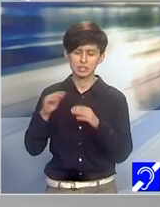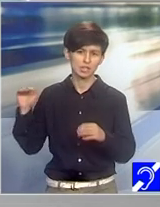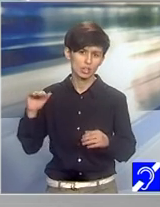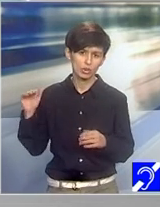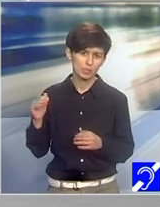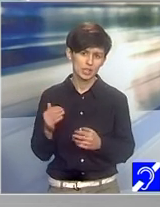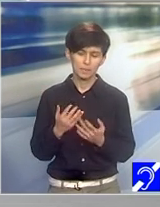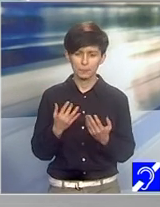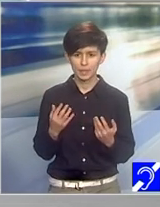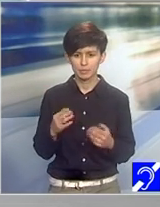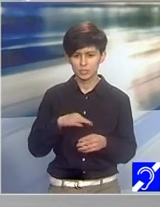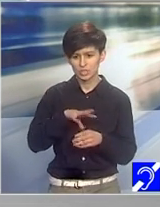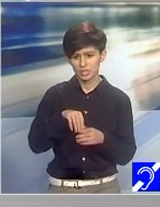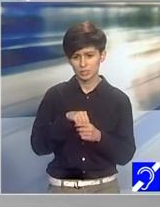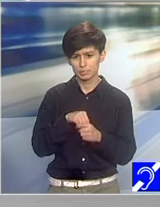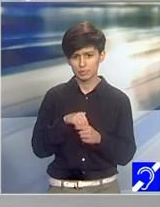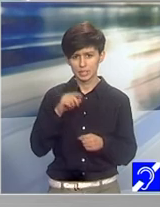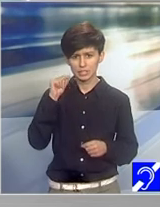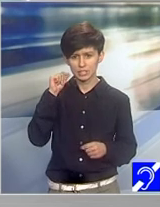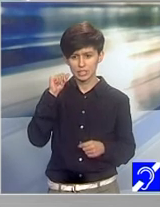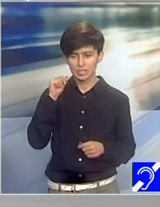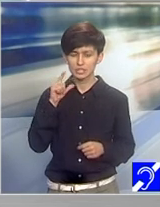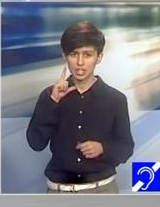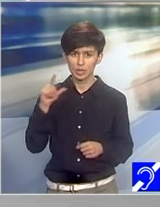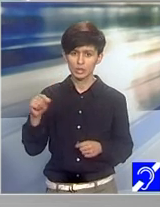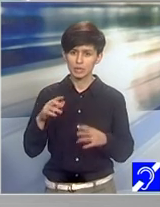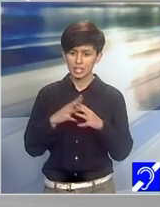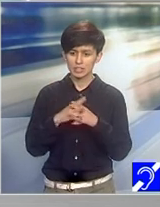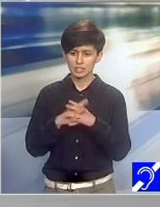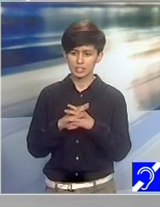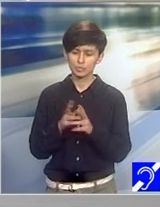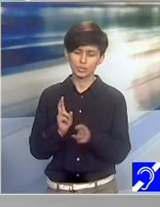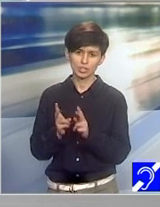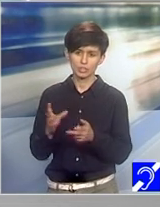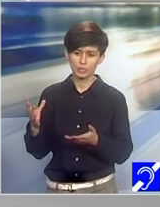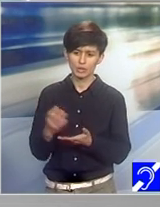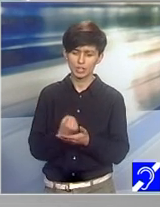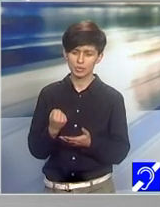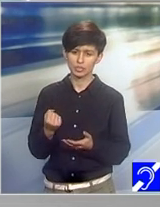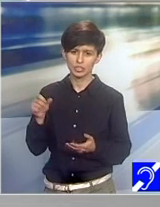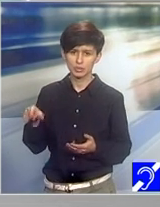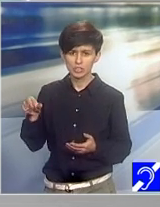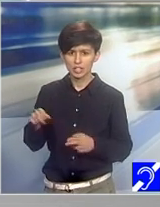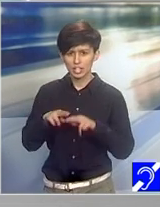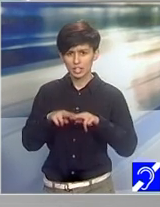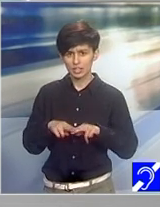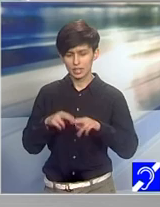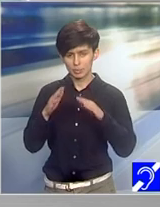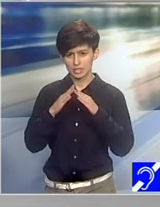soții sau tații erau plecați pe front, cum au reușit pe acest front intern, cei rămași acasă,